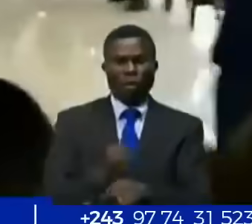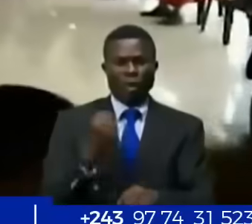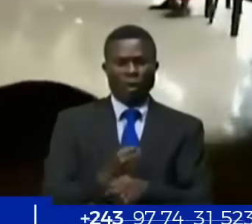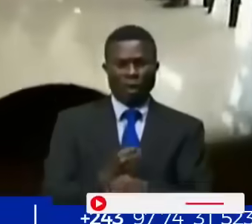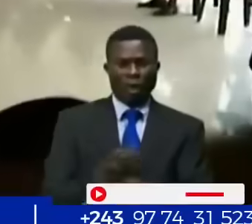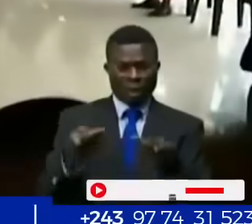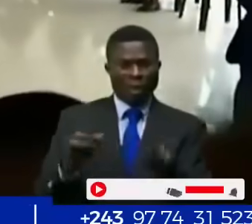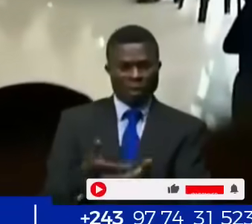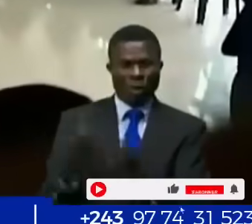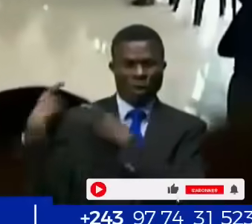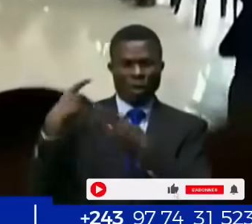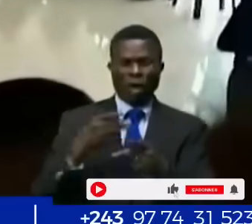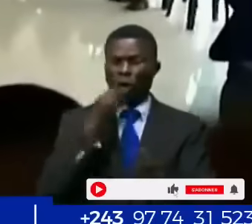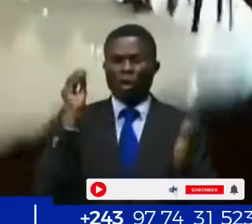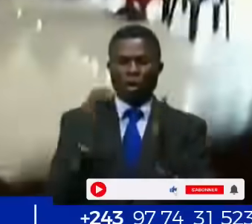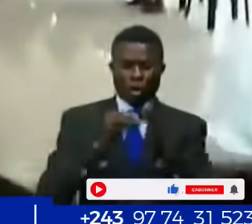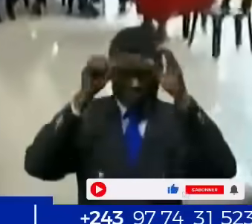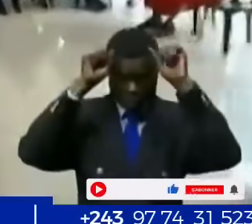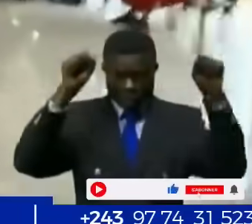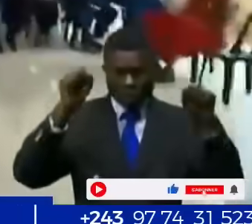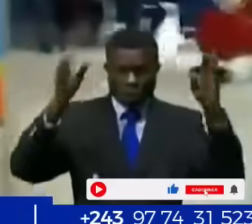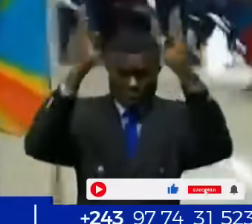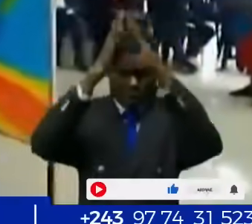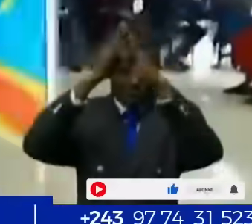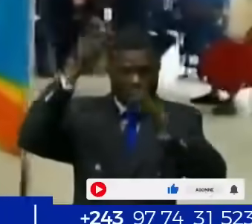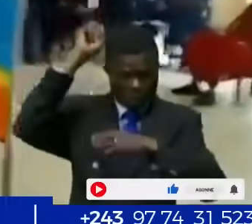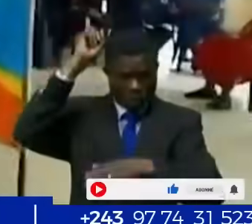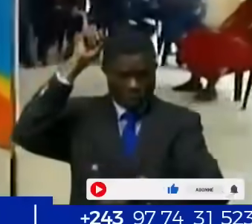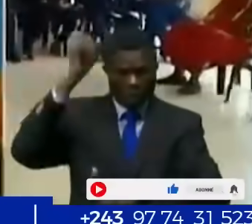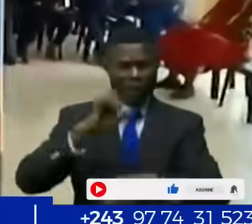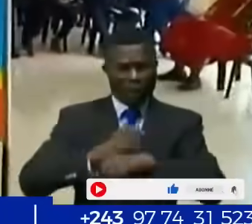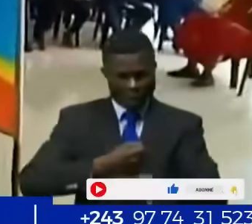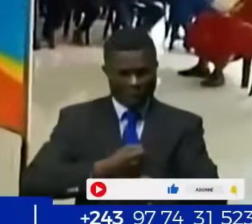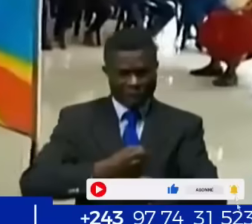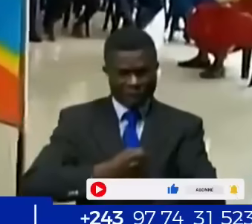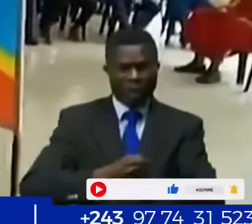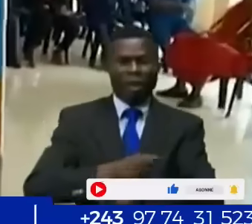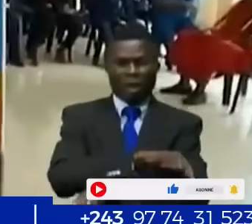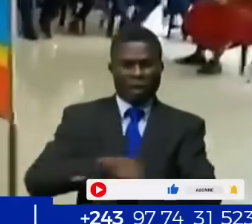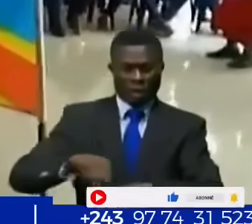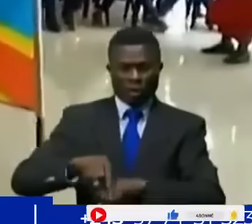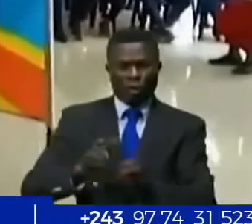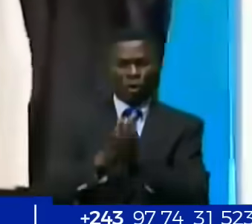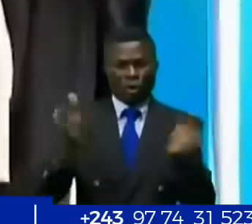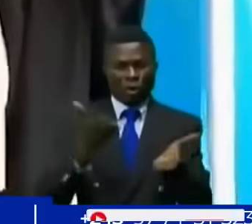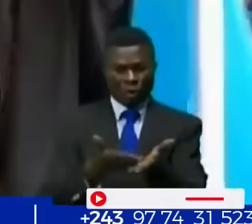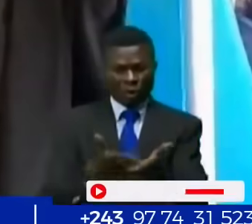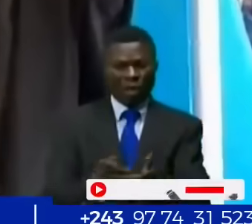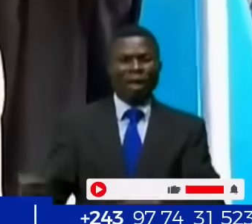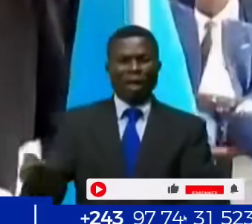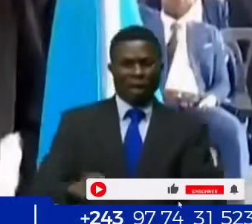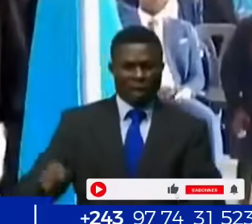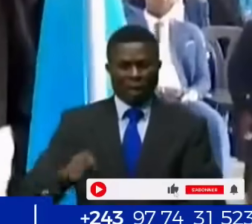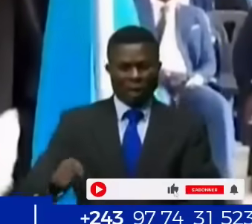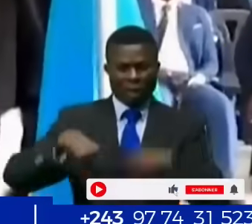coin. Depuis, l'ordonnance du président président Mobutu portant ainsi la création de cette entité collective, un territoire vers les